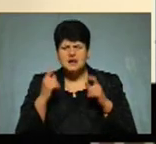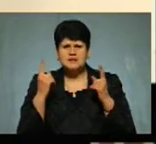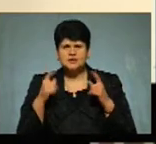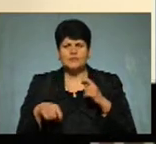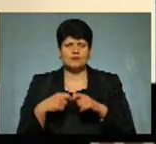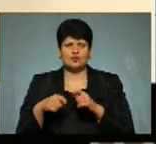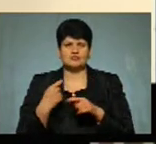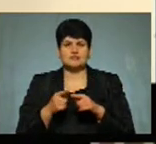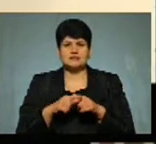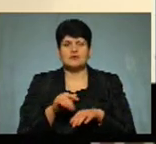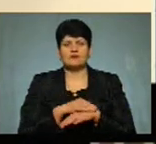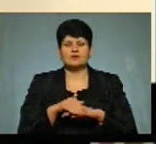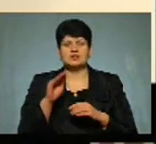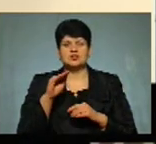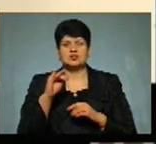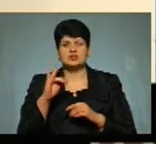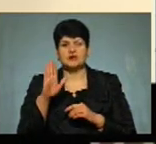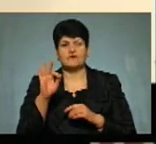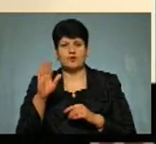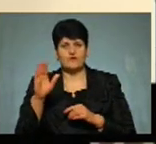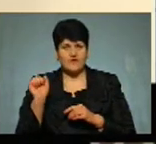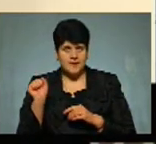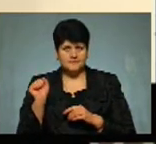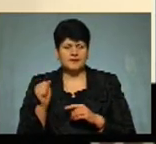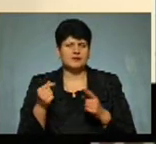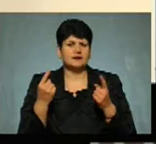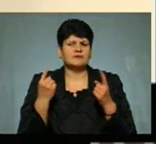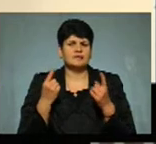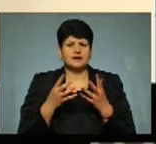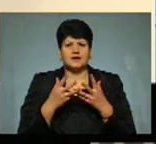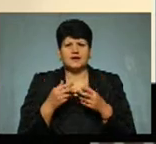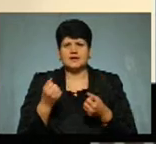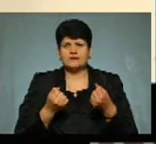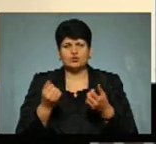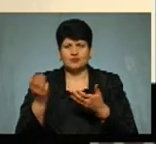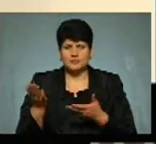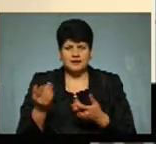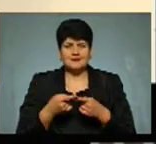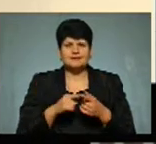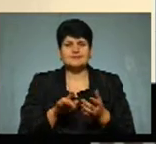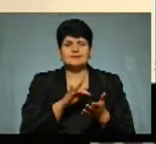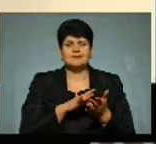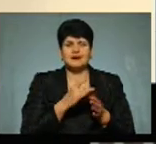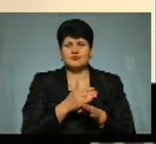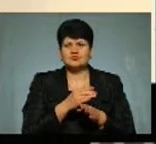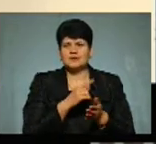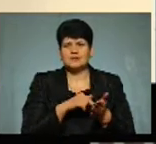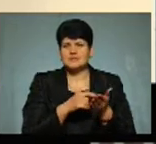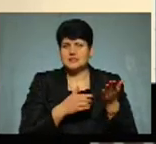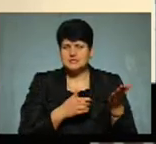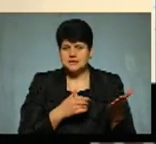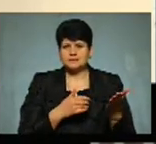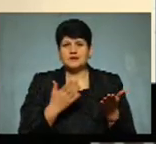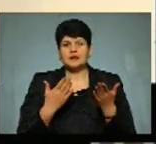є вулиця Живова, приринкова територія, де є досить велика кількість автомобілів, це є центральна частина міста.